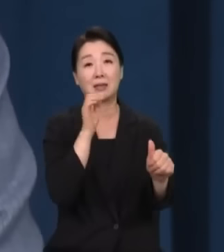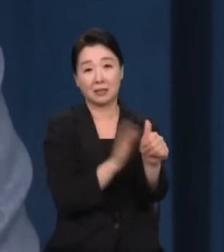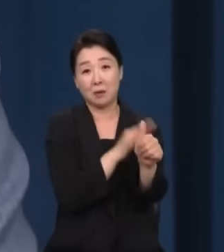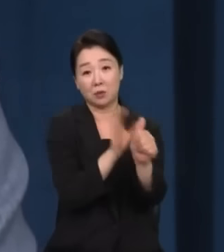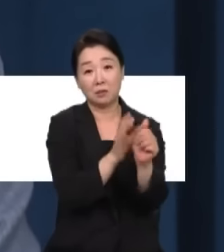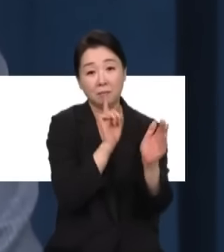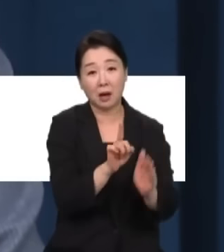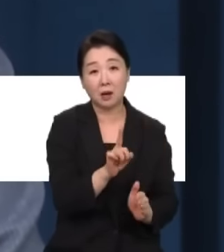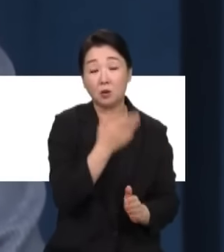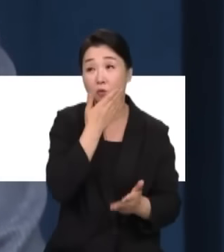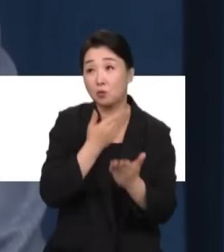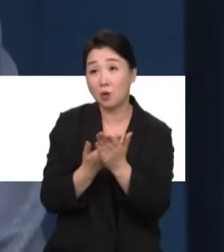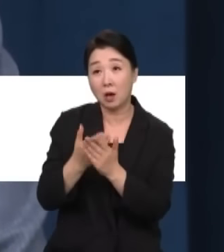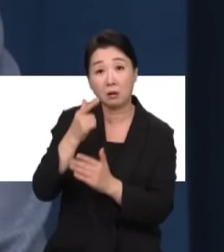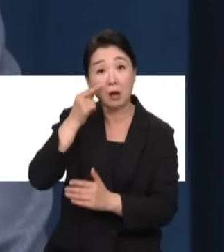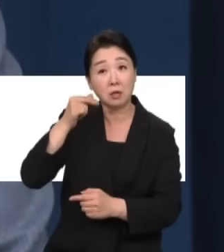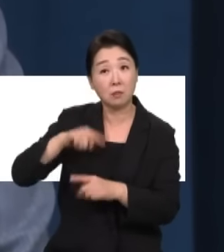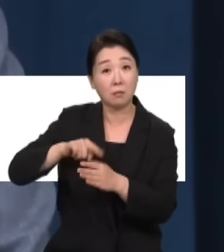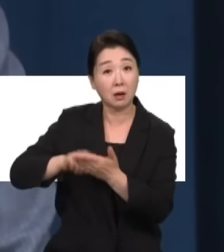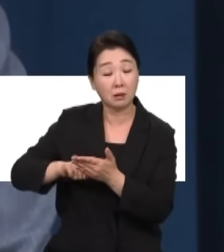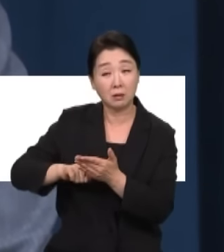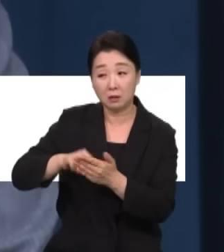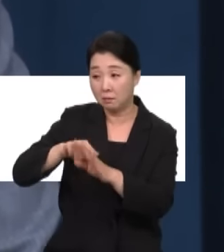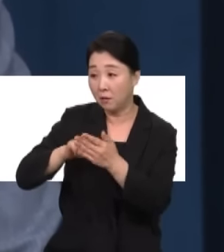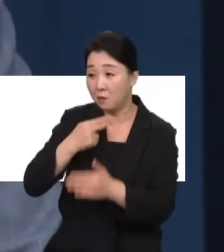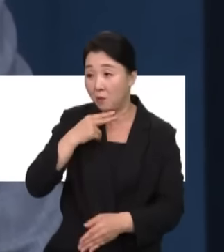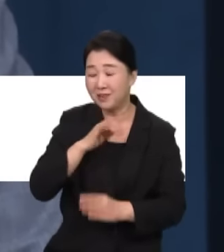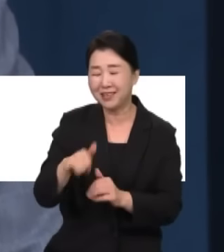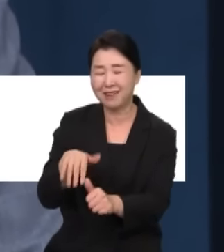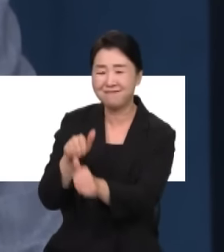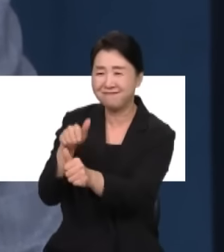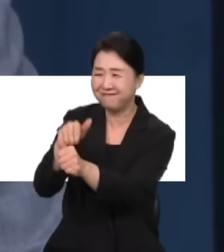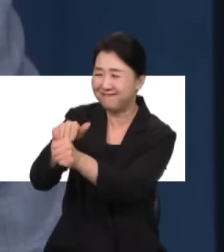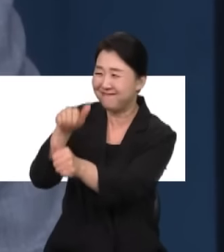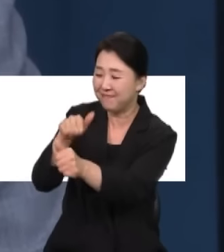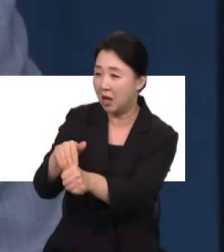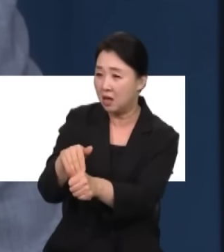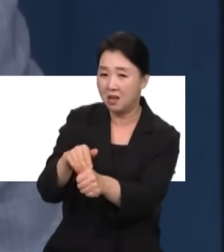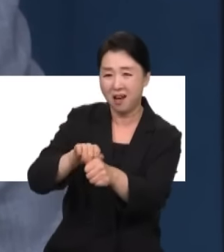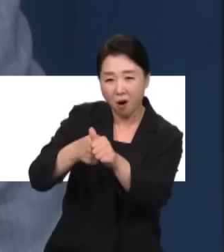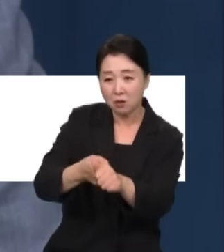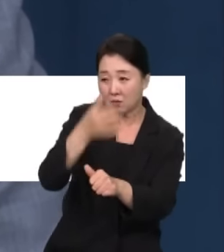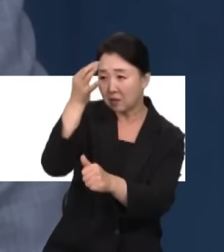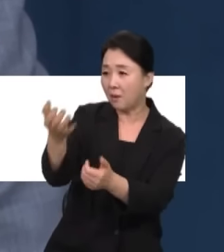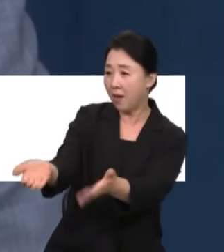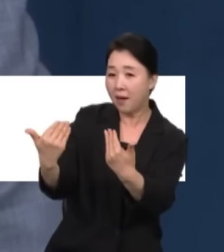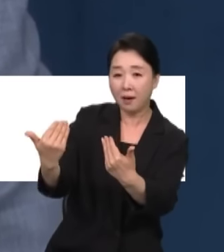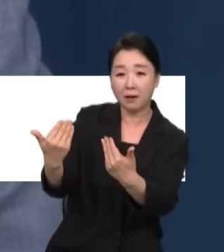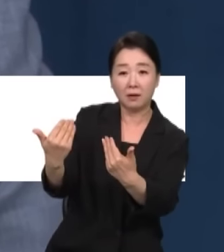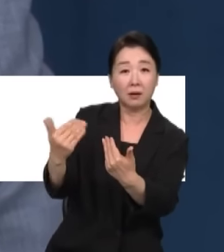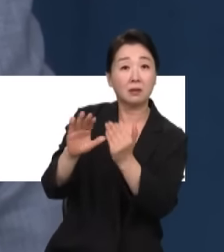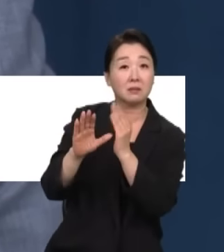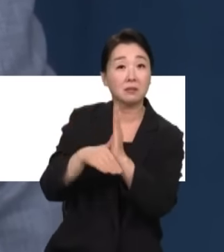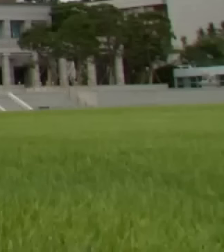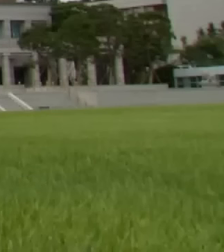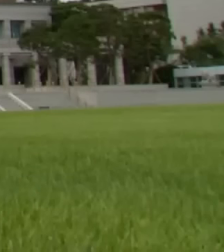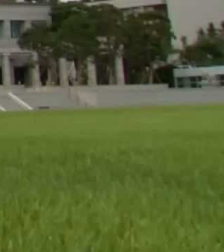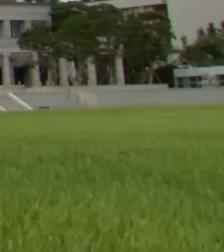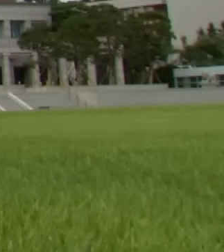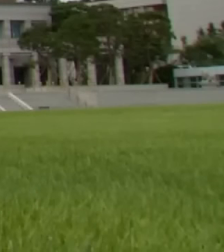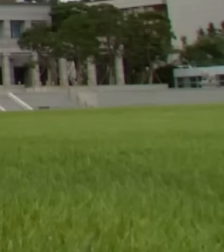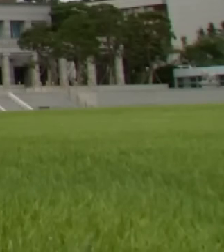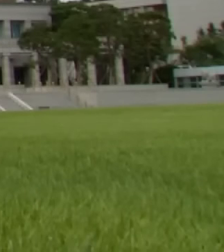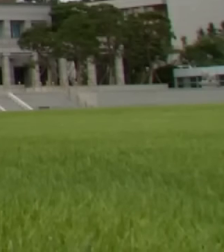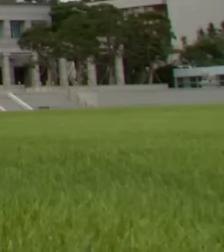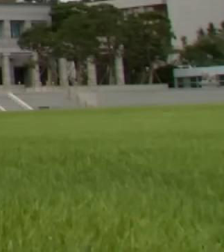건 일본의 마음이죠. 예. 마음이 없는 사람을 다그쳐서 억지로 사과를 받아낼 때 그것이 과연 진정한가.